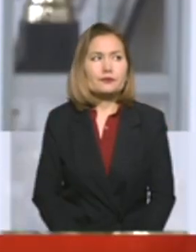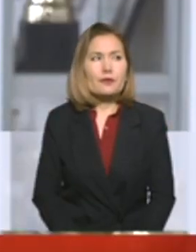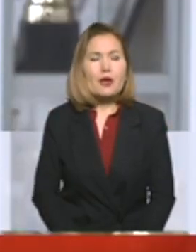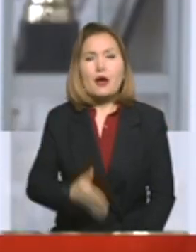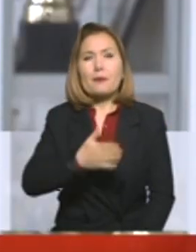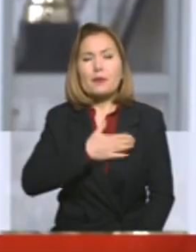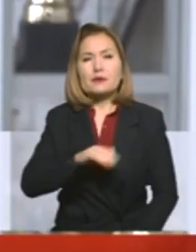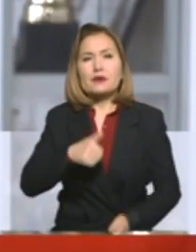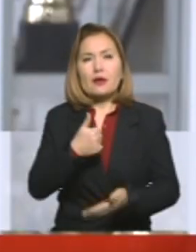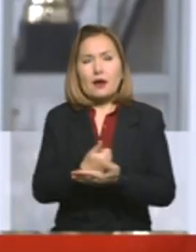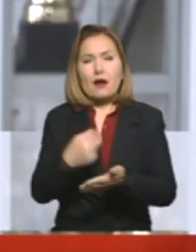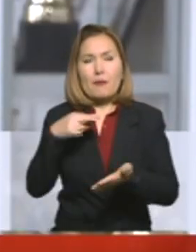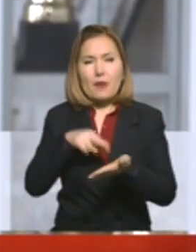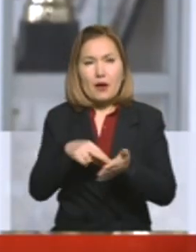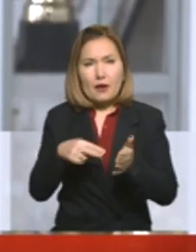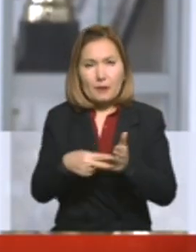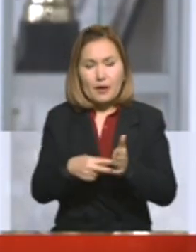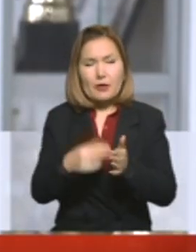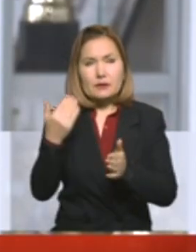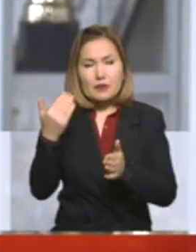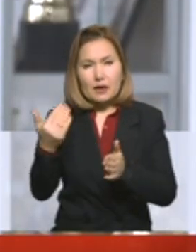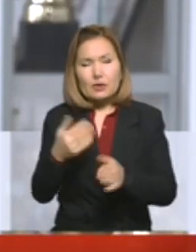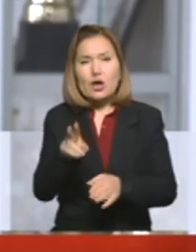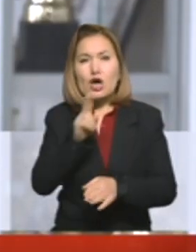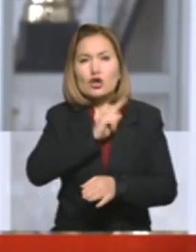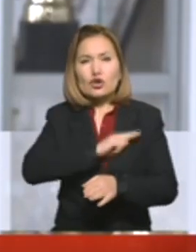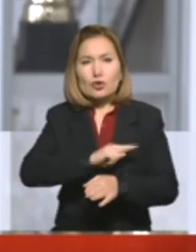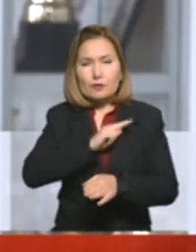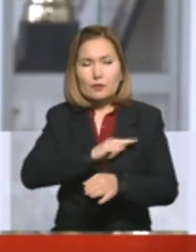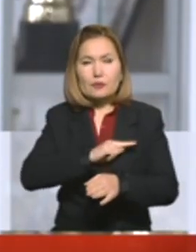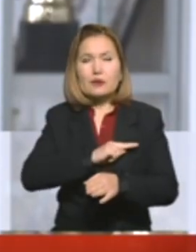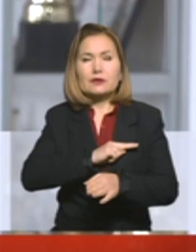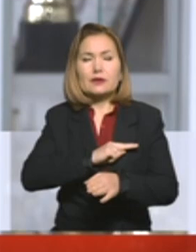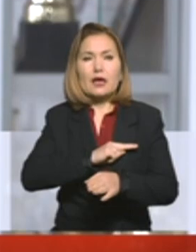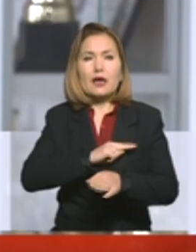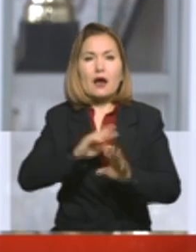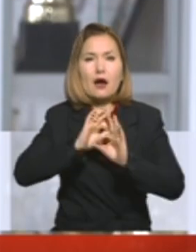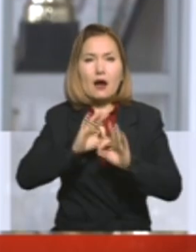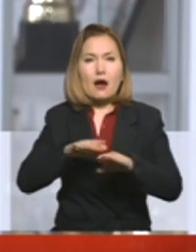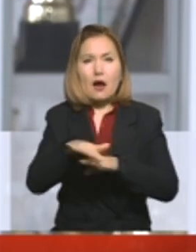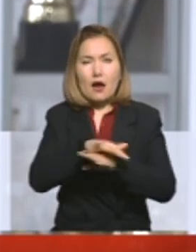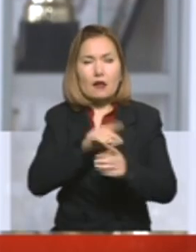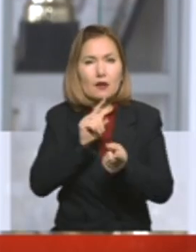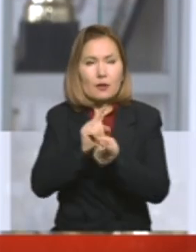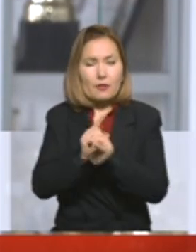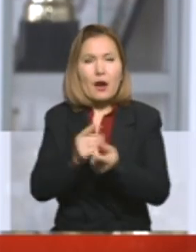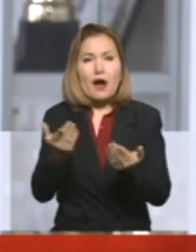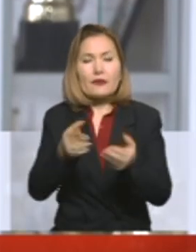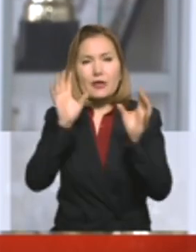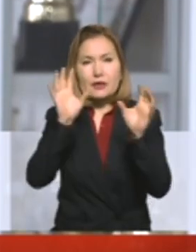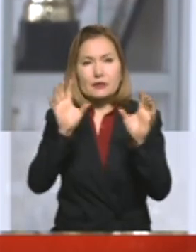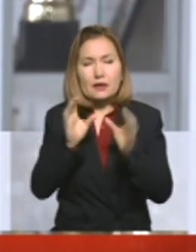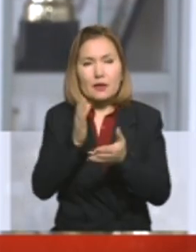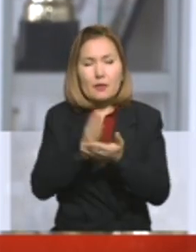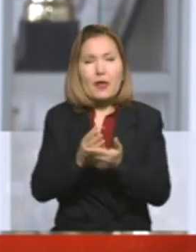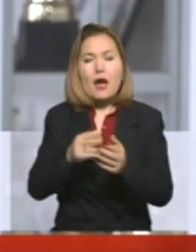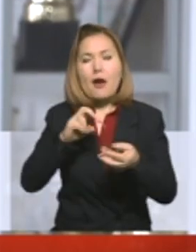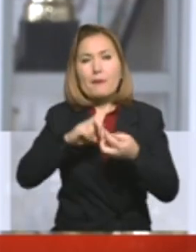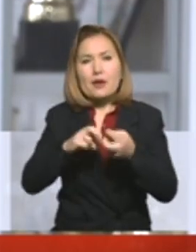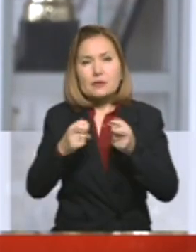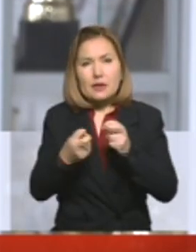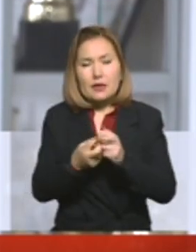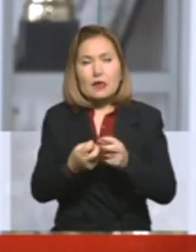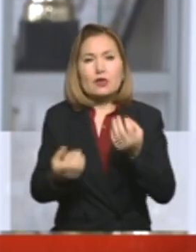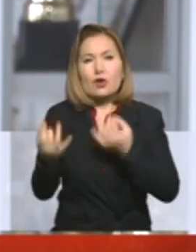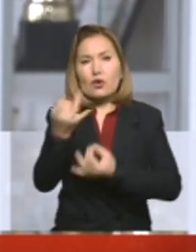Мақсатымыз ең алдымен сенатта атқарылып жатқан жұмыстармен таныстыру, о жерде қандай заңдар қабылданып жатыр, қандай мәселелер ерекше талқыланып